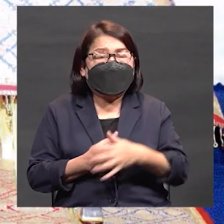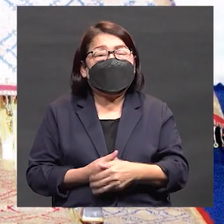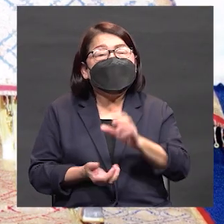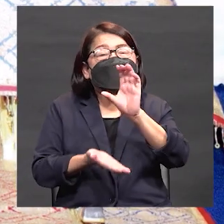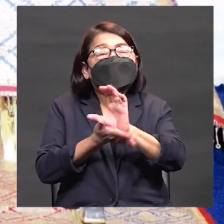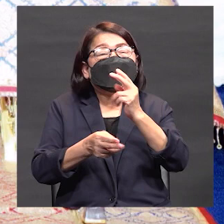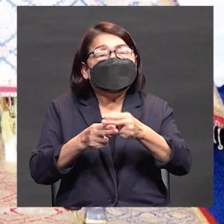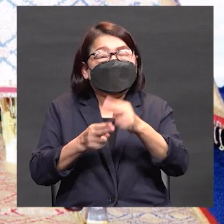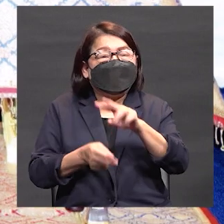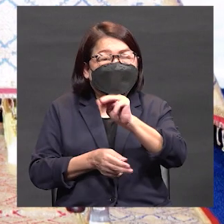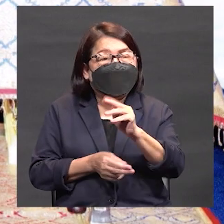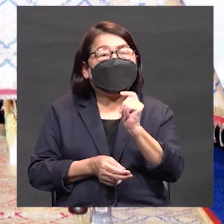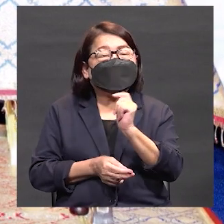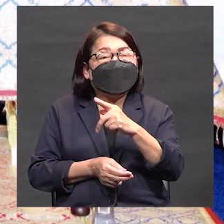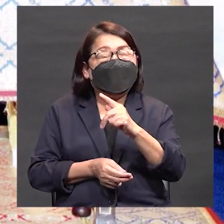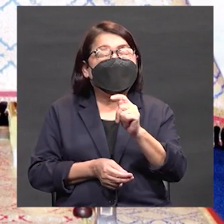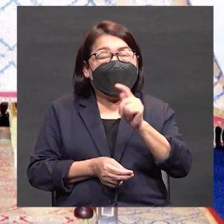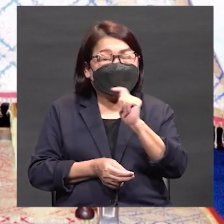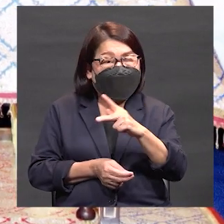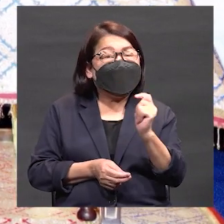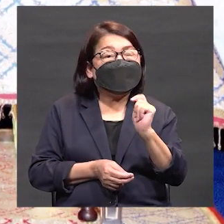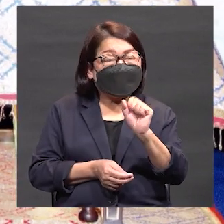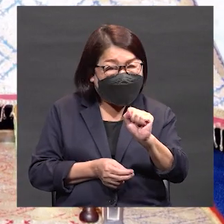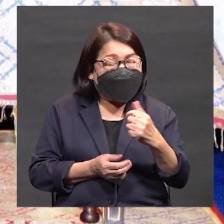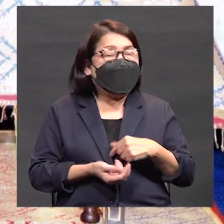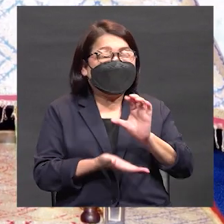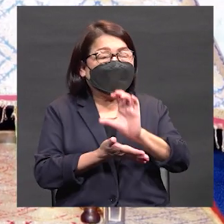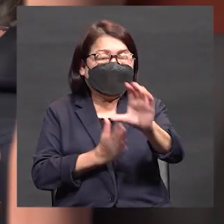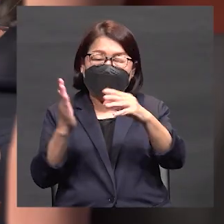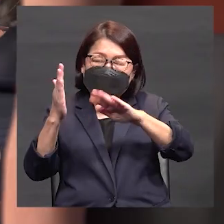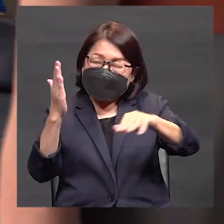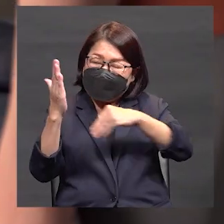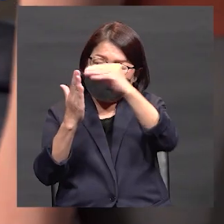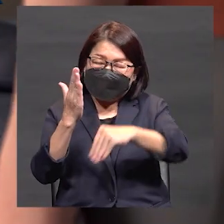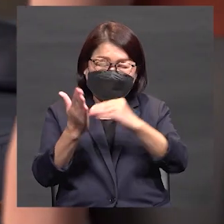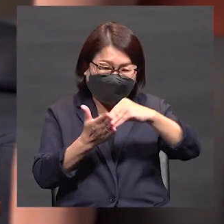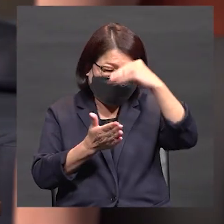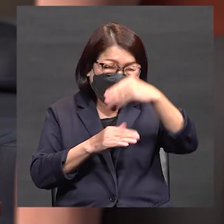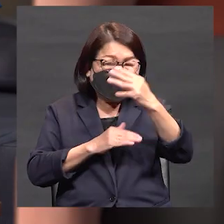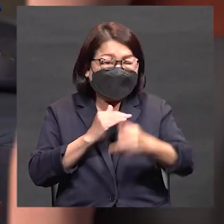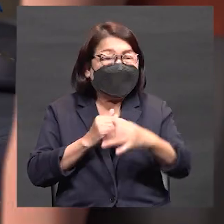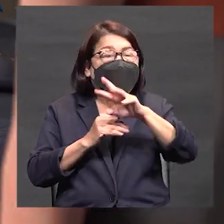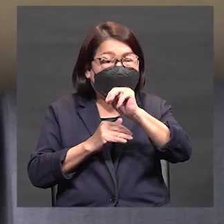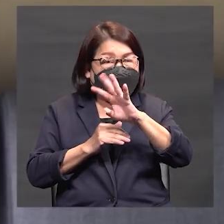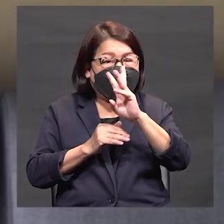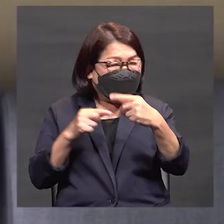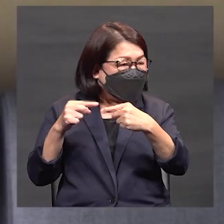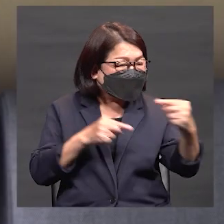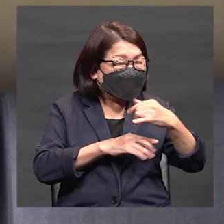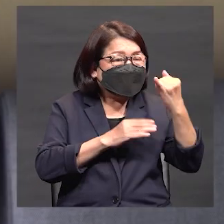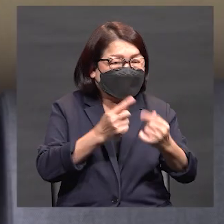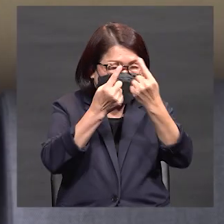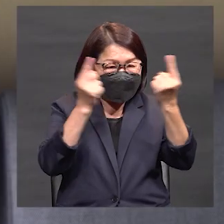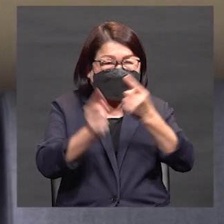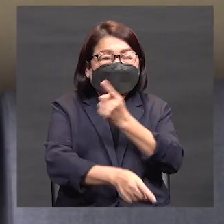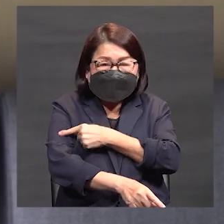ทส.ของในหลวงนี่ก็พระราชทานให้เด็กๆทุกจังหวัดต่อเนื่องตั้งแต่ม.ปลายจนจบปริญญาตรีเลยนะในหลวงท่านให้